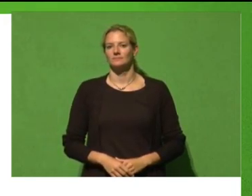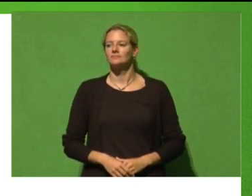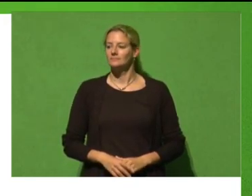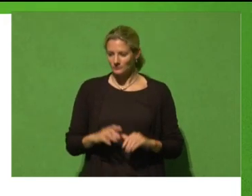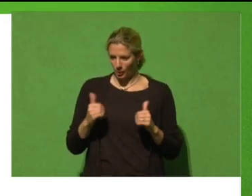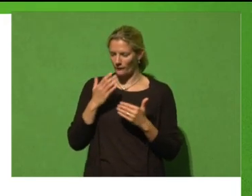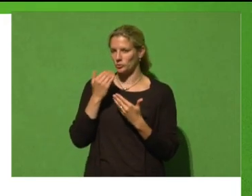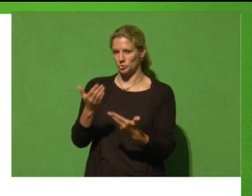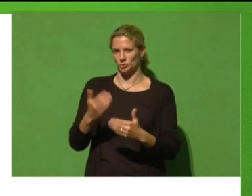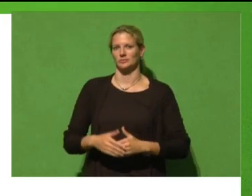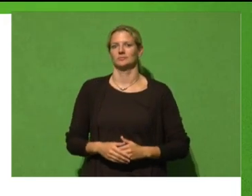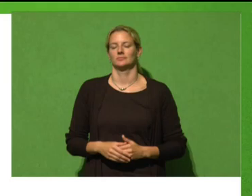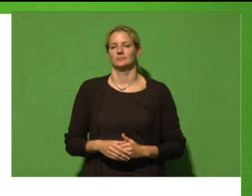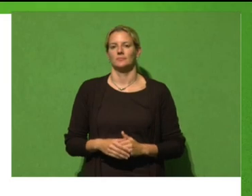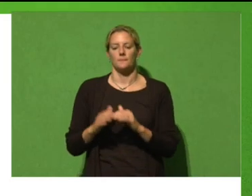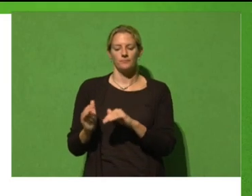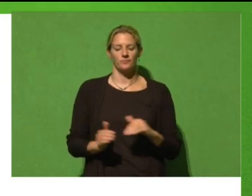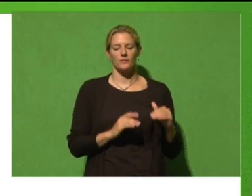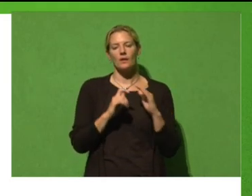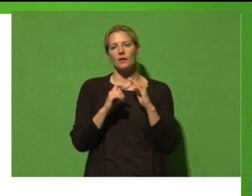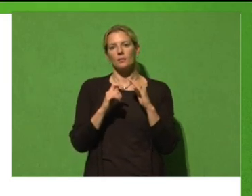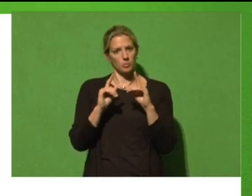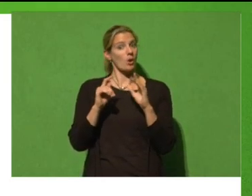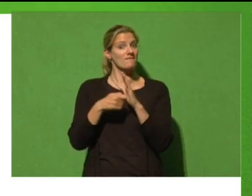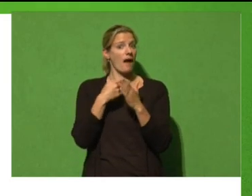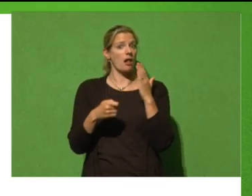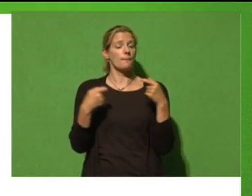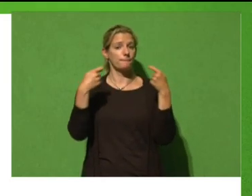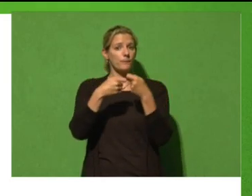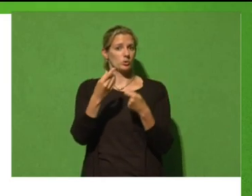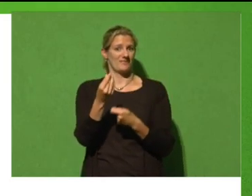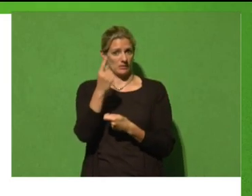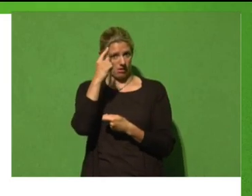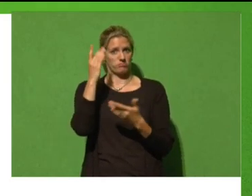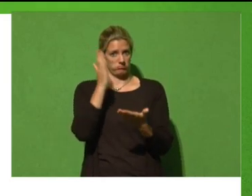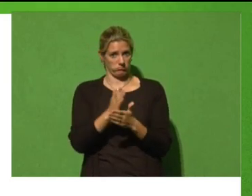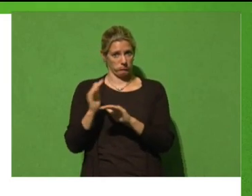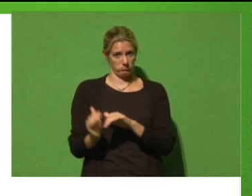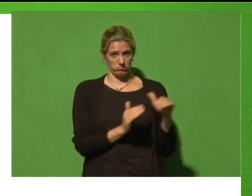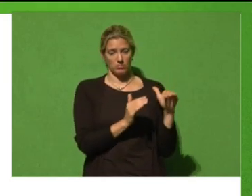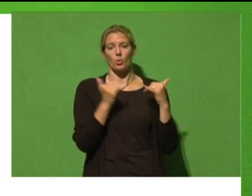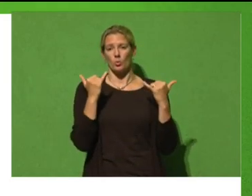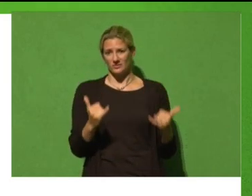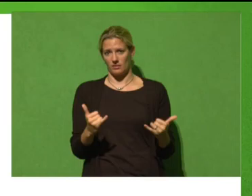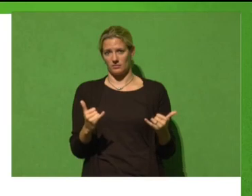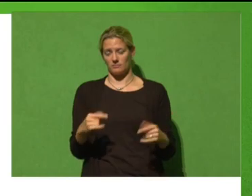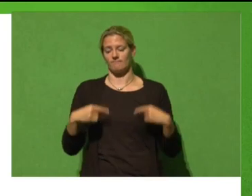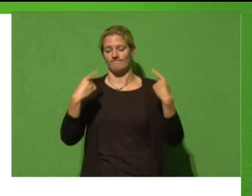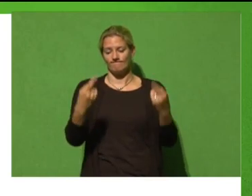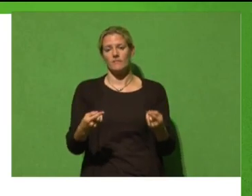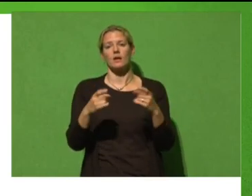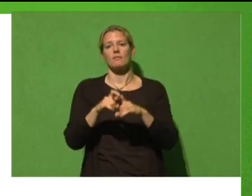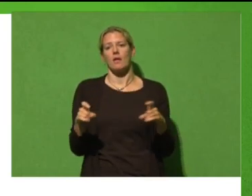Herzlichen Glückwunsch. Wir haben dann die Wahl zum Bundesfinanzrat auch erledigt und kommen direkt zum nächsten Punkt, nämlich den